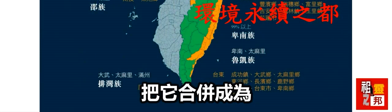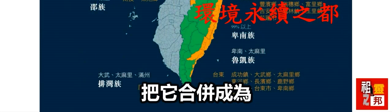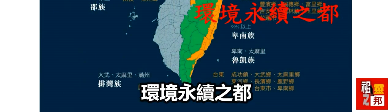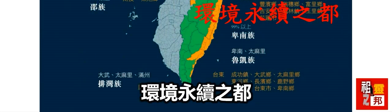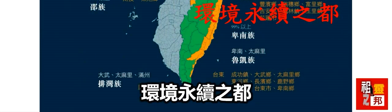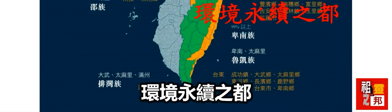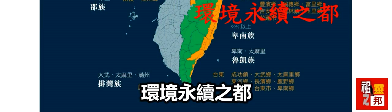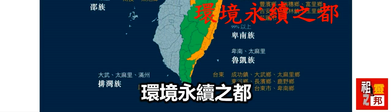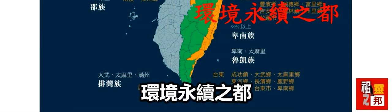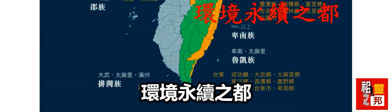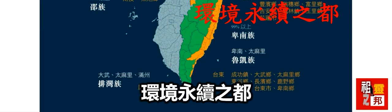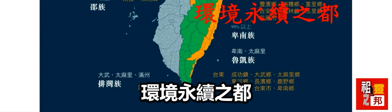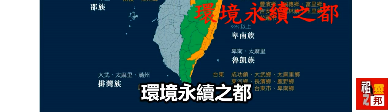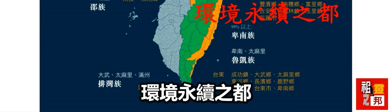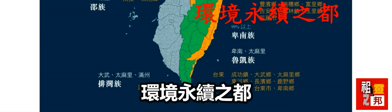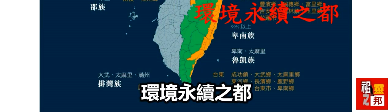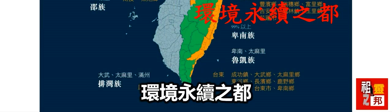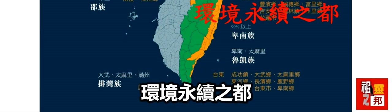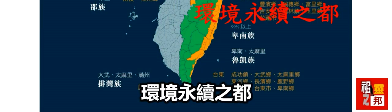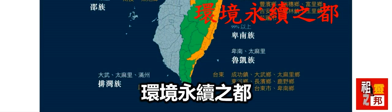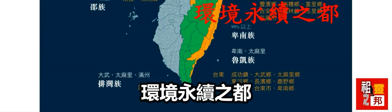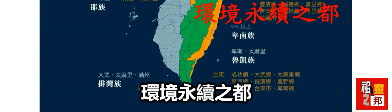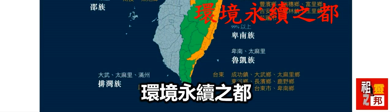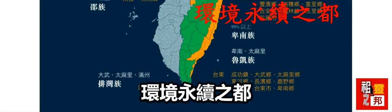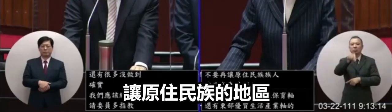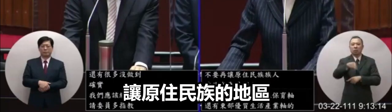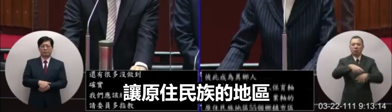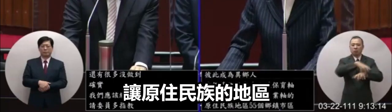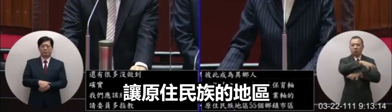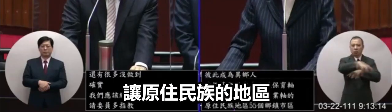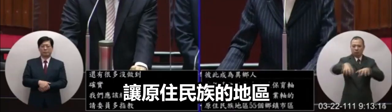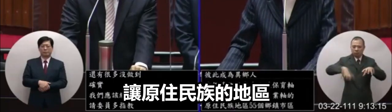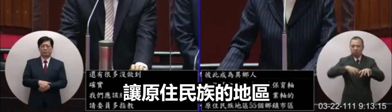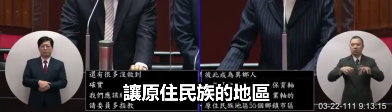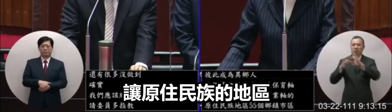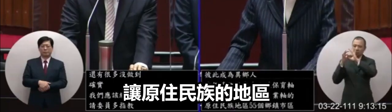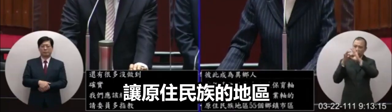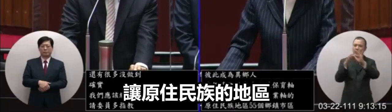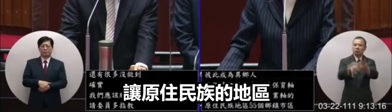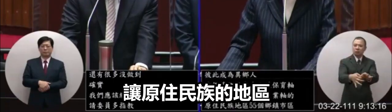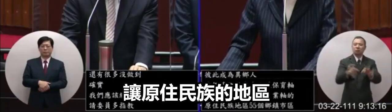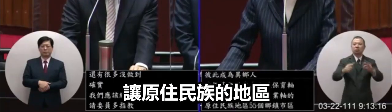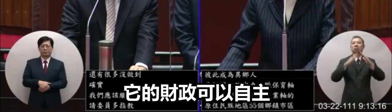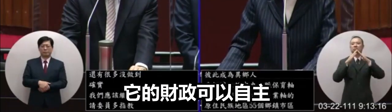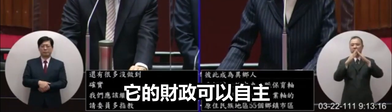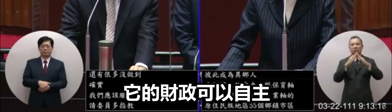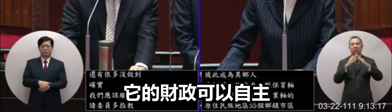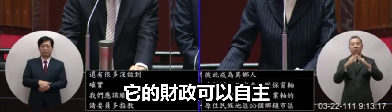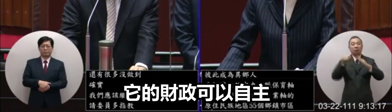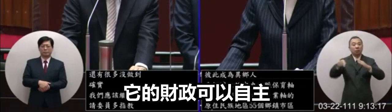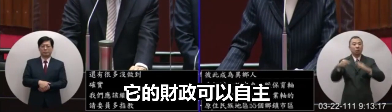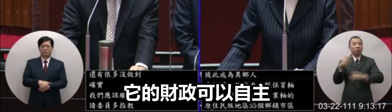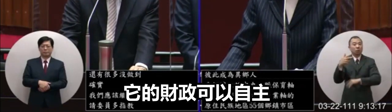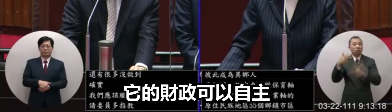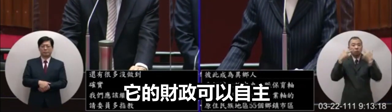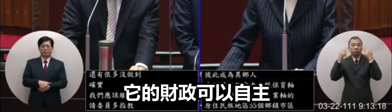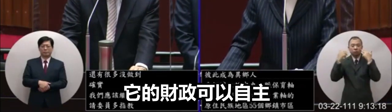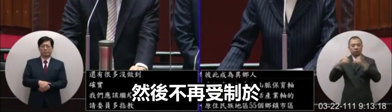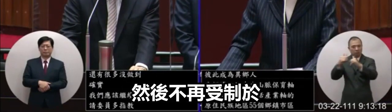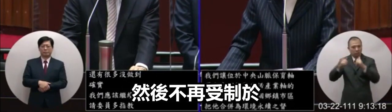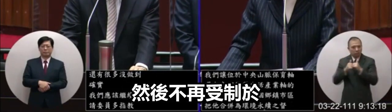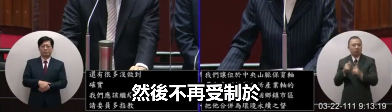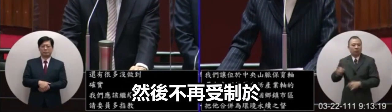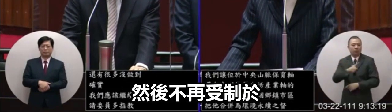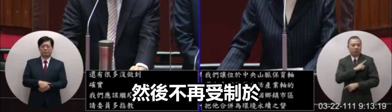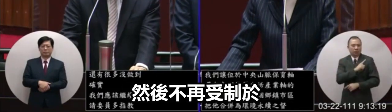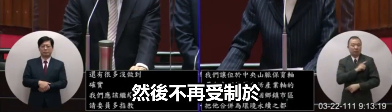为环境永续之都，让原住民族的地区它的财政可以自主，